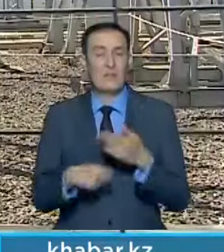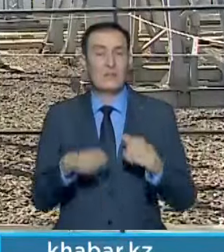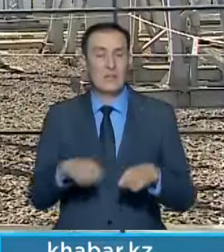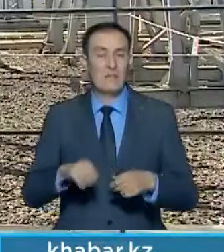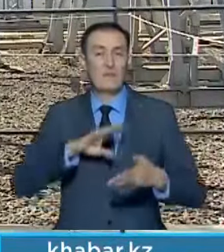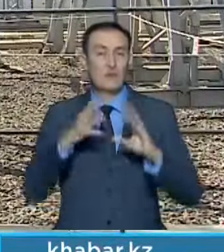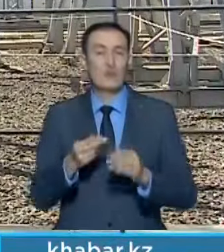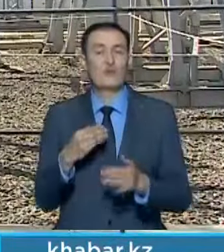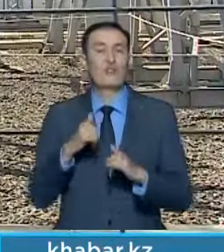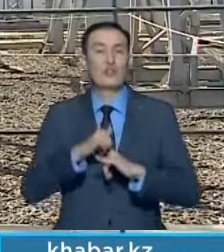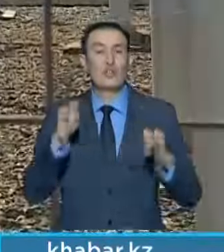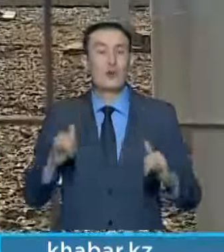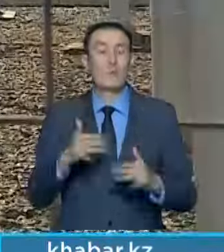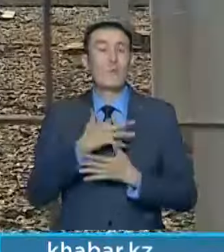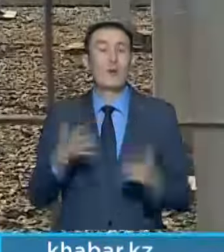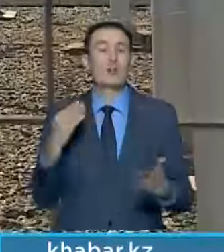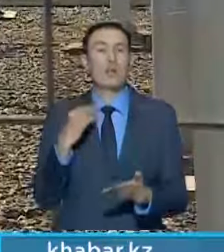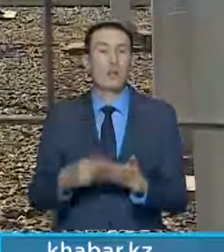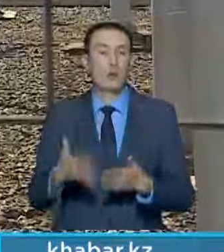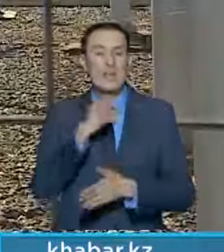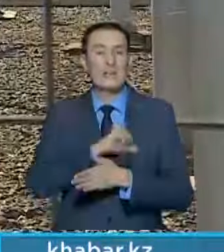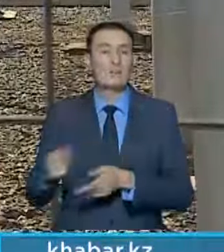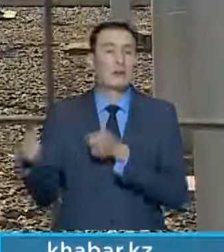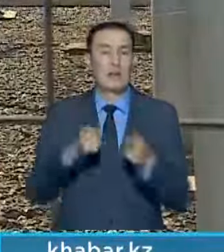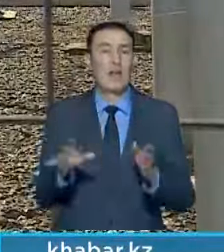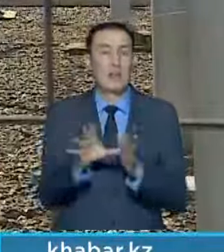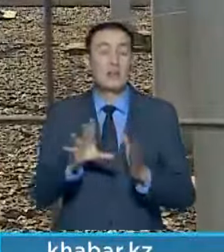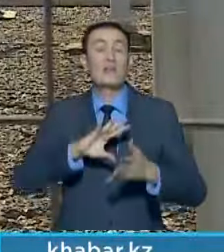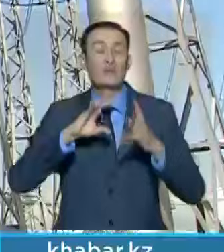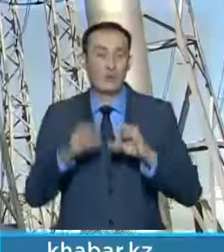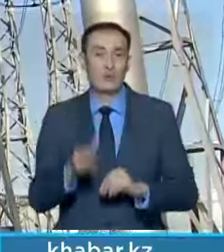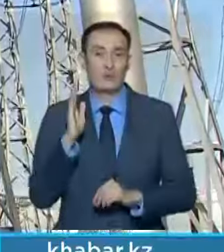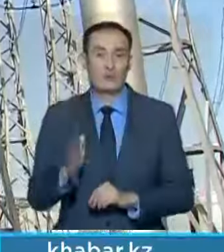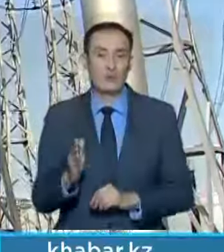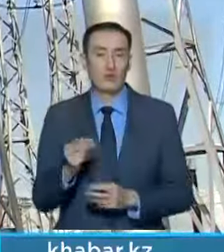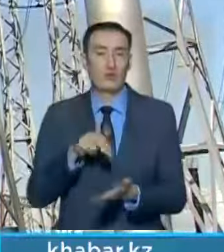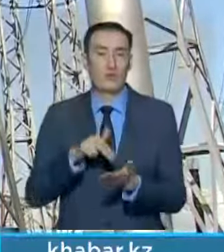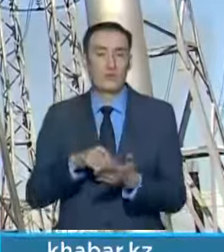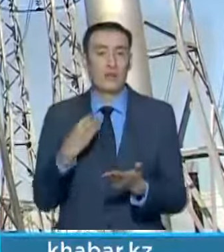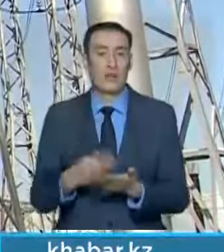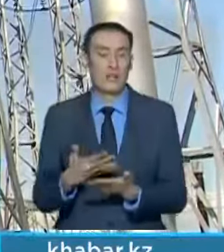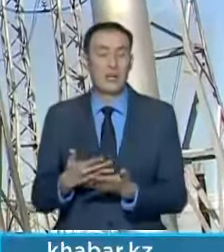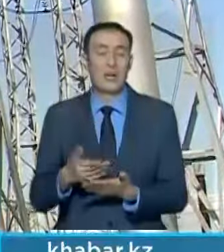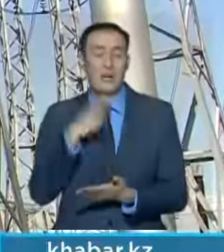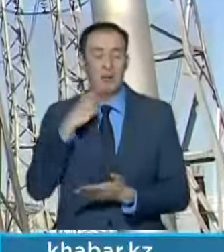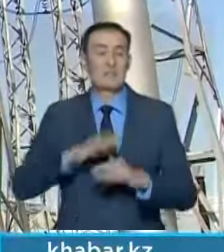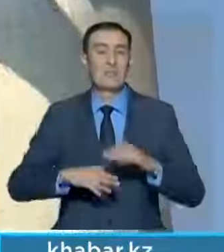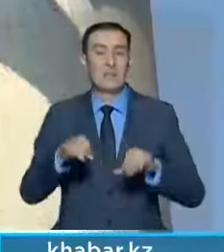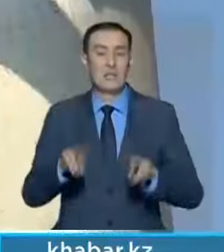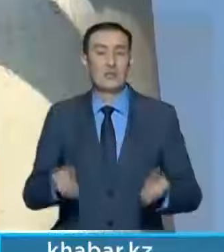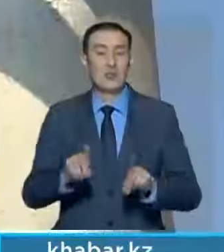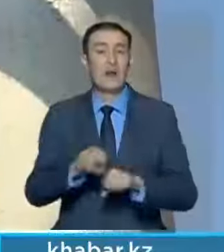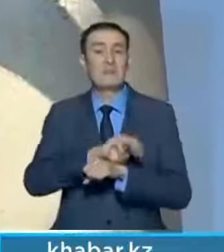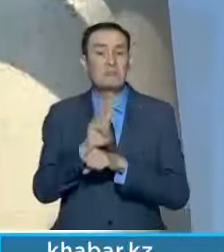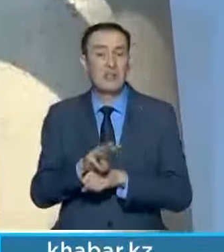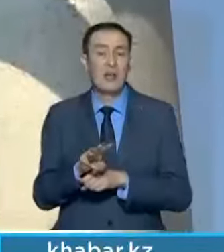может привести к увеличению объема более дорогой импортной энергии, что в конечном счете скажется на ее стоимости, прогнозируют эксперты. Для